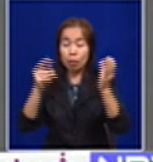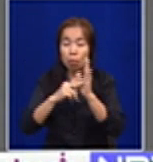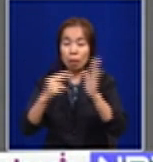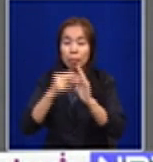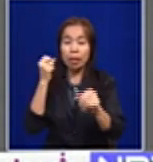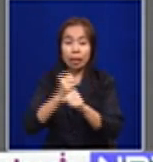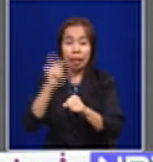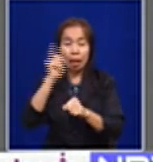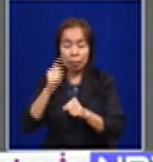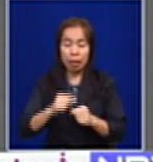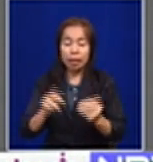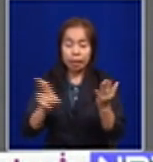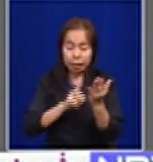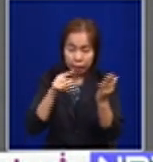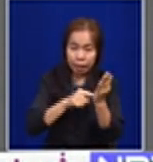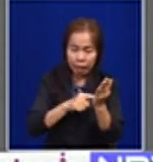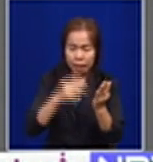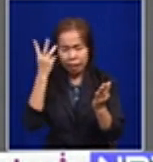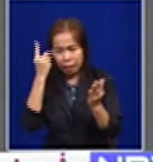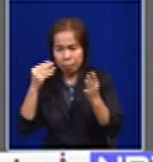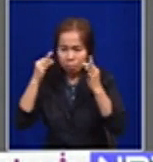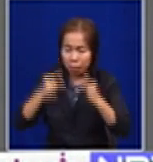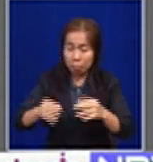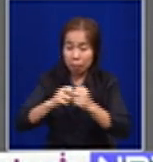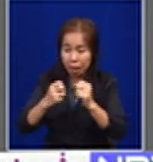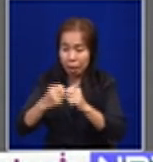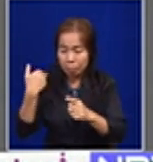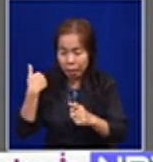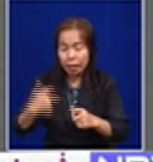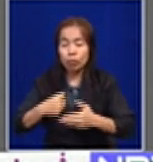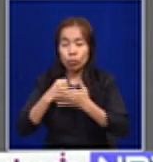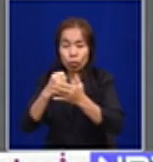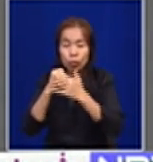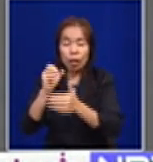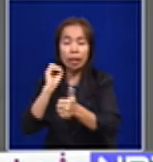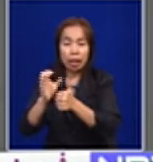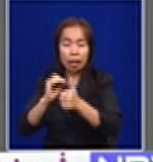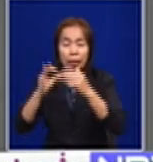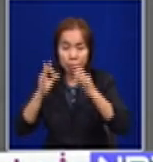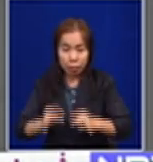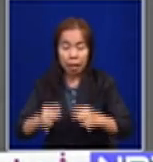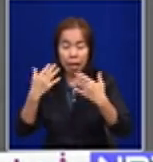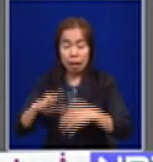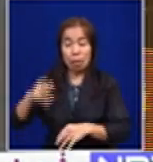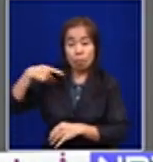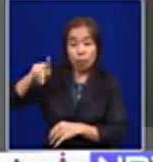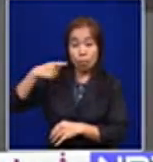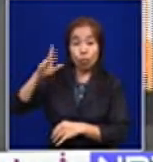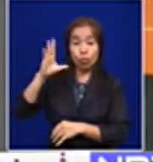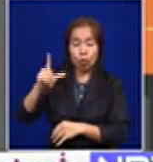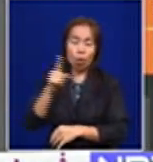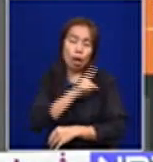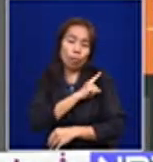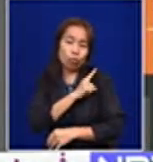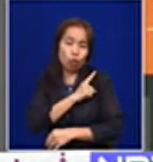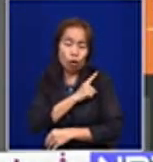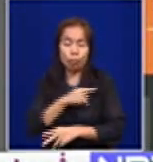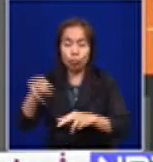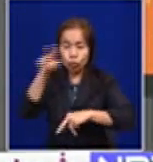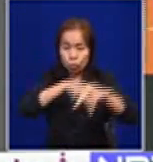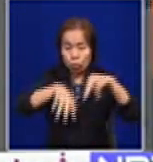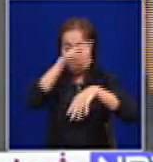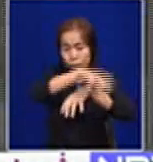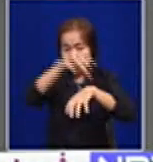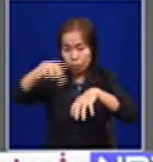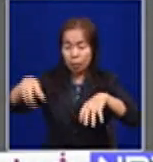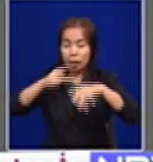ฉัยและตัดสินปัญหาเวลามีวิกฤตการเมืองและยังถูกตรวจสอบได้ด้วยปปช.ที่เป็นเช่นนี้เพราะเวลาเกิดสุญญ